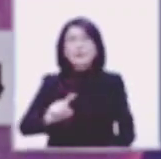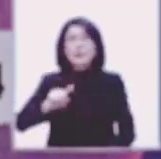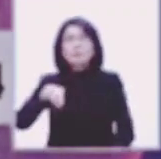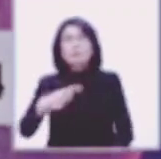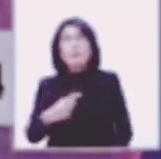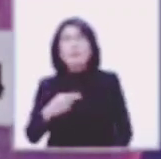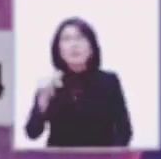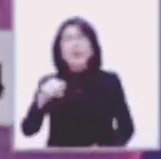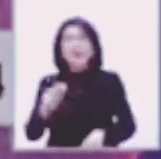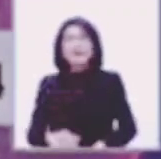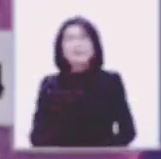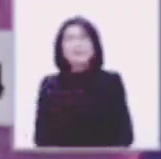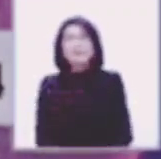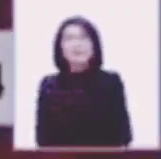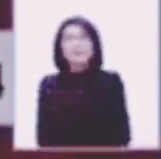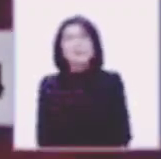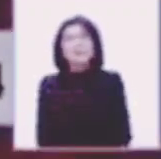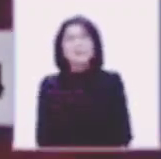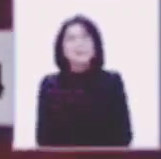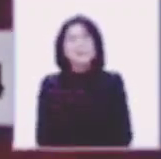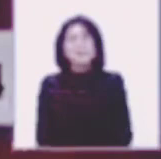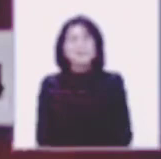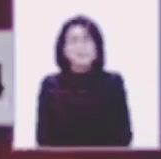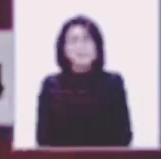dimulai saat Bapak berbicara. Silakan.